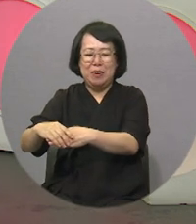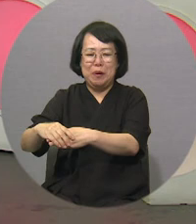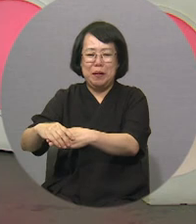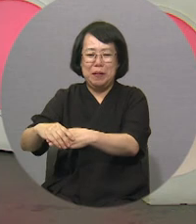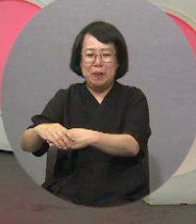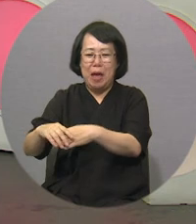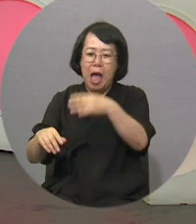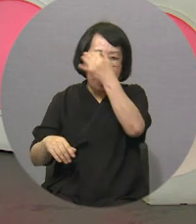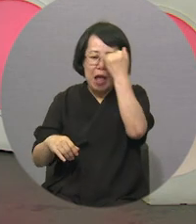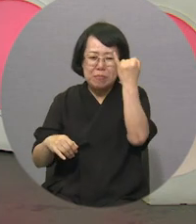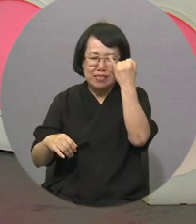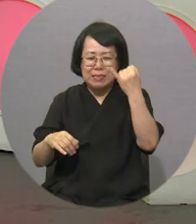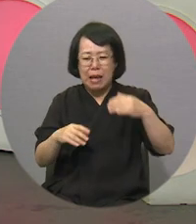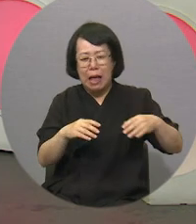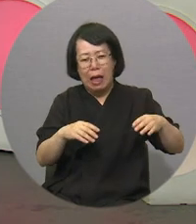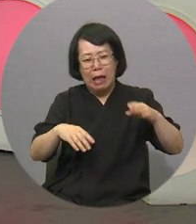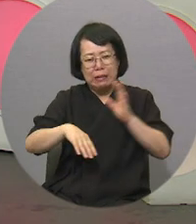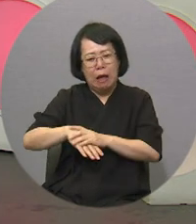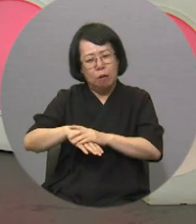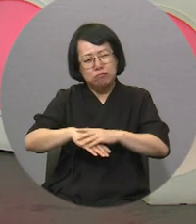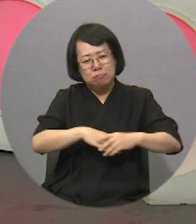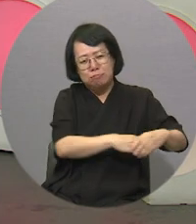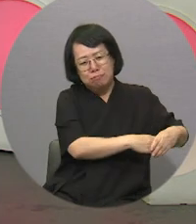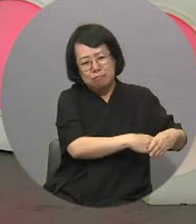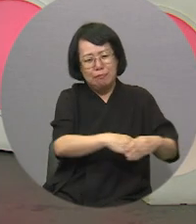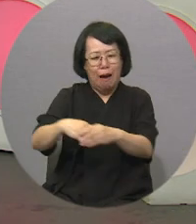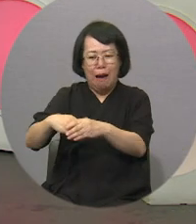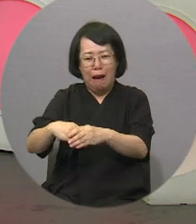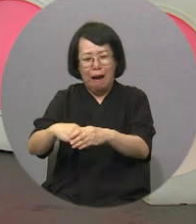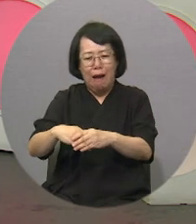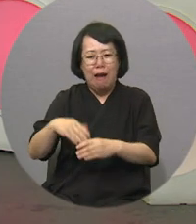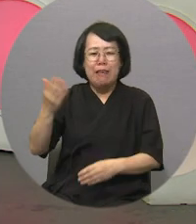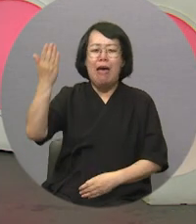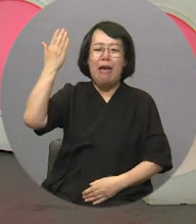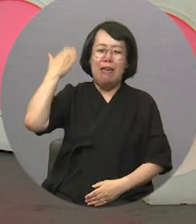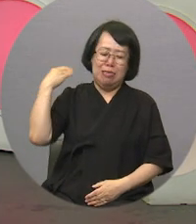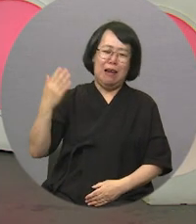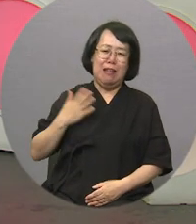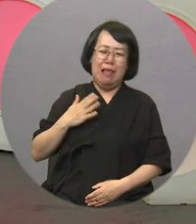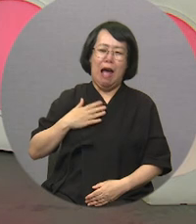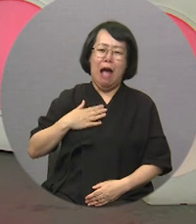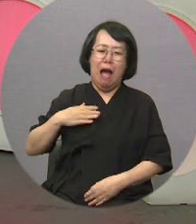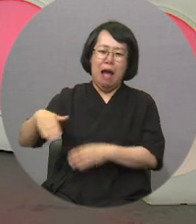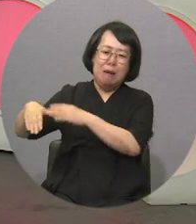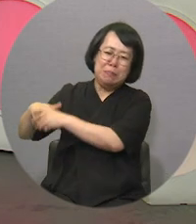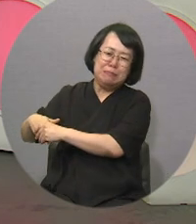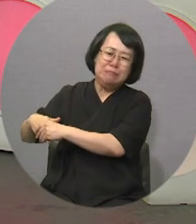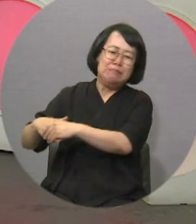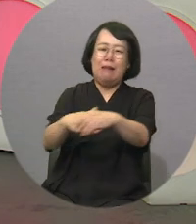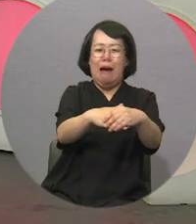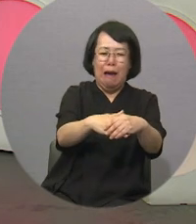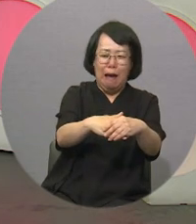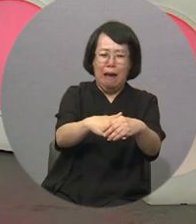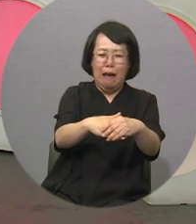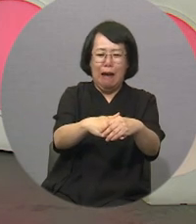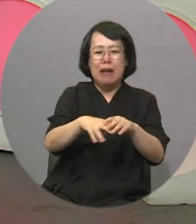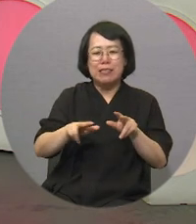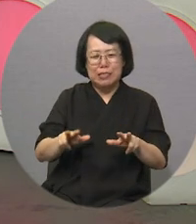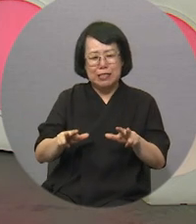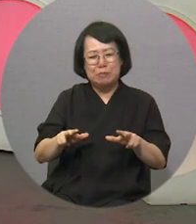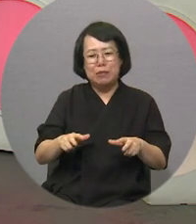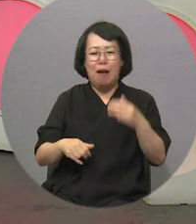붙들었는데요. 예전 제가 어렸을 때와 180도로 달라진 상황에 왠지 모를